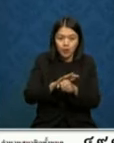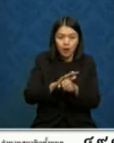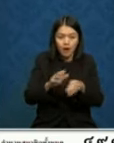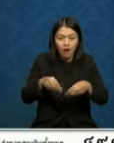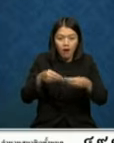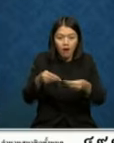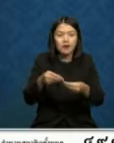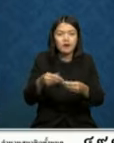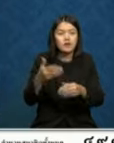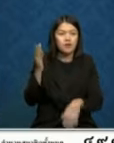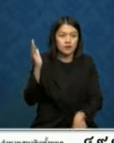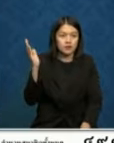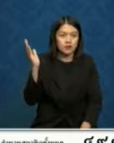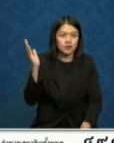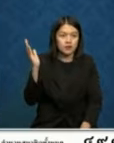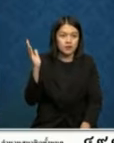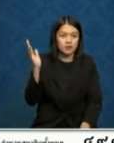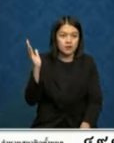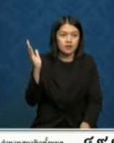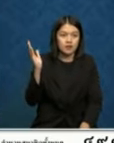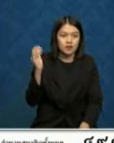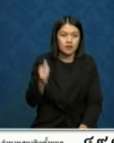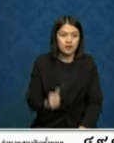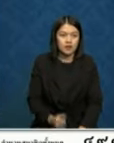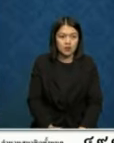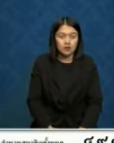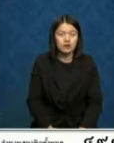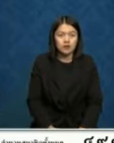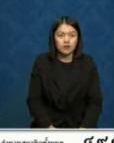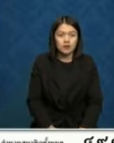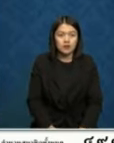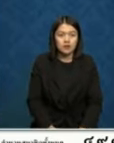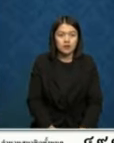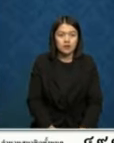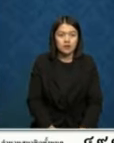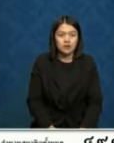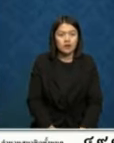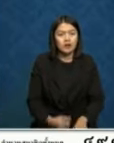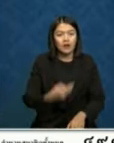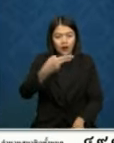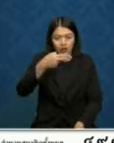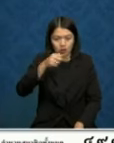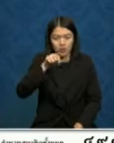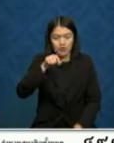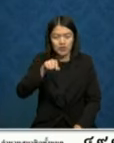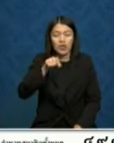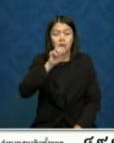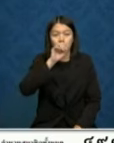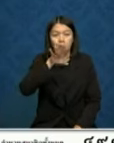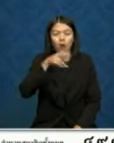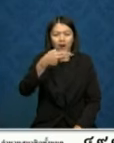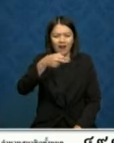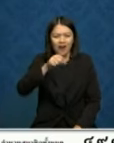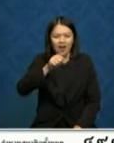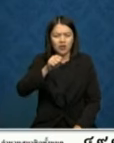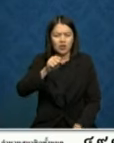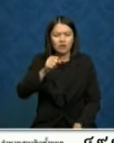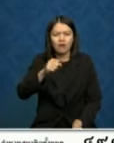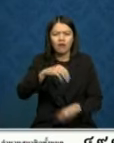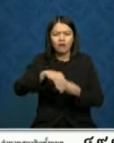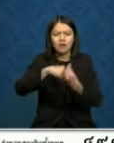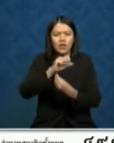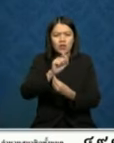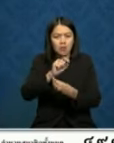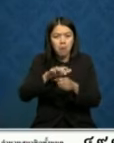ไลด์กลับไปก่อนค่ะเดี๋ยวดิฉันแจ้งให้เปลี่ยนเองนะคะขอบคุณค่ะซึ่งในหลักสูตรนี้ค่ะเราเรียกกันสั้นๆนะคะว่าเป็นหลักสูตรปรัชญาเศรษฐกิจ